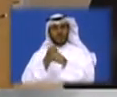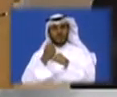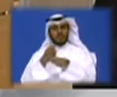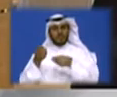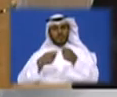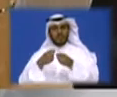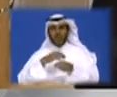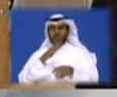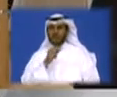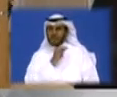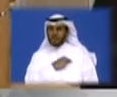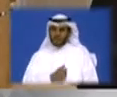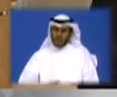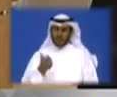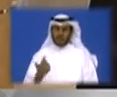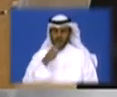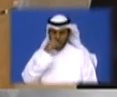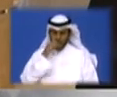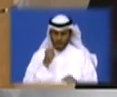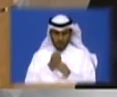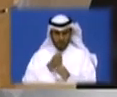في عدم قبول وعدم فهم لهذه